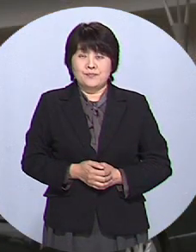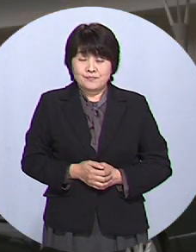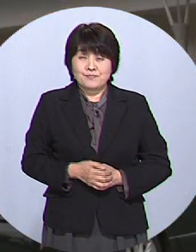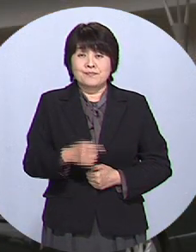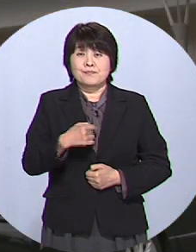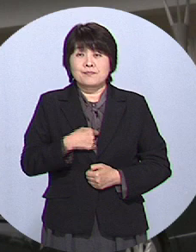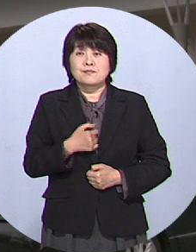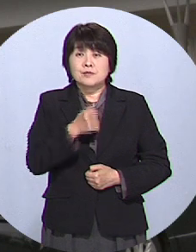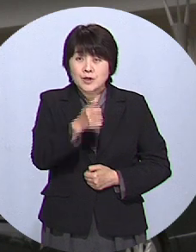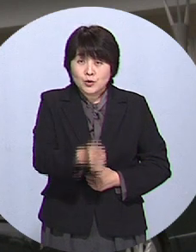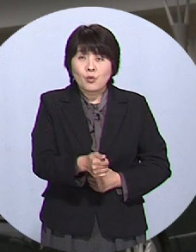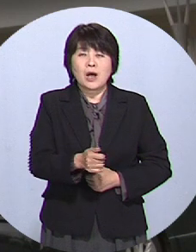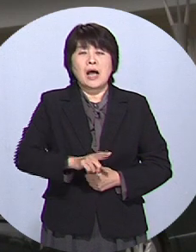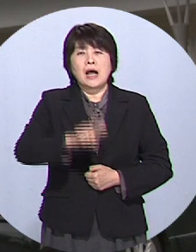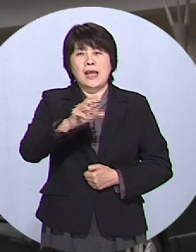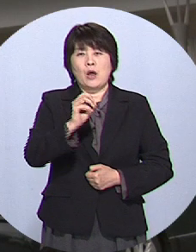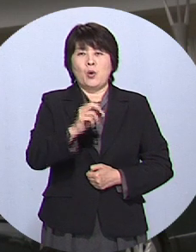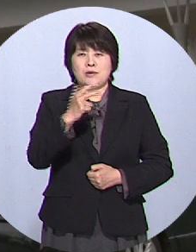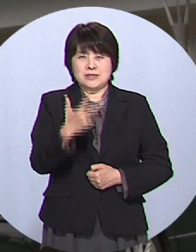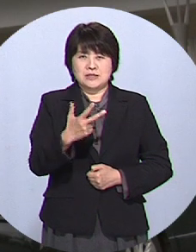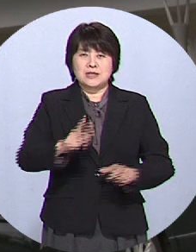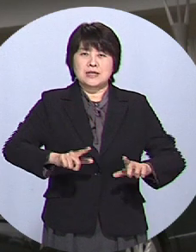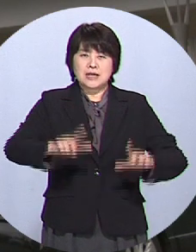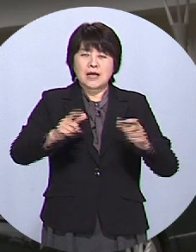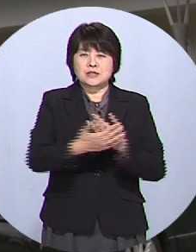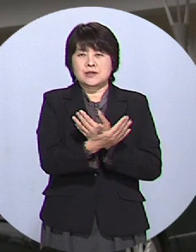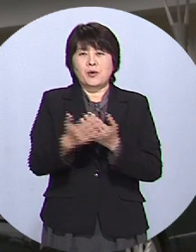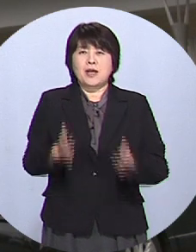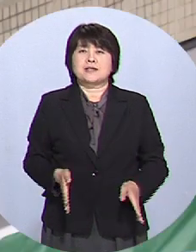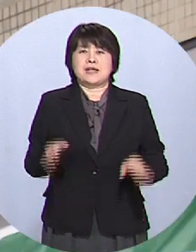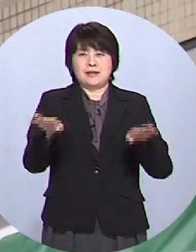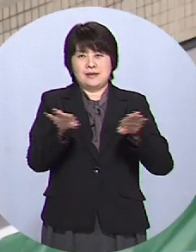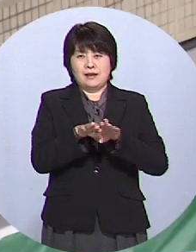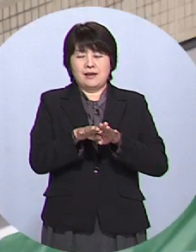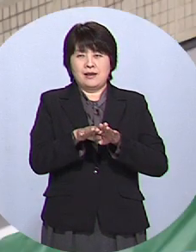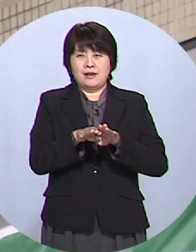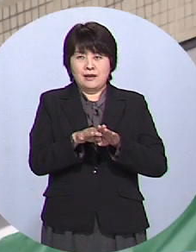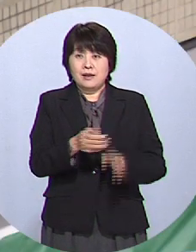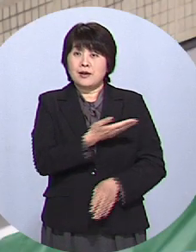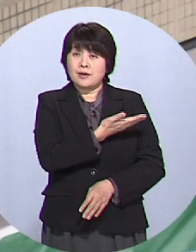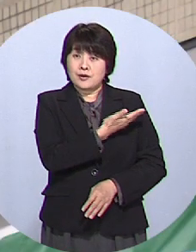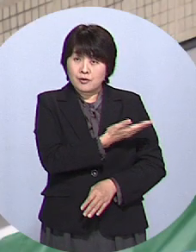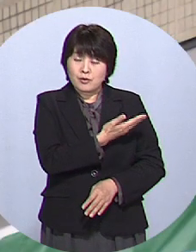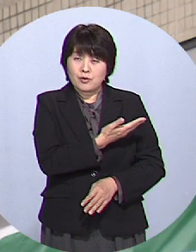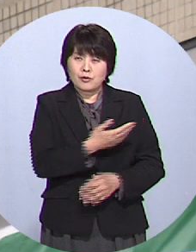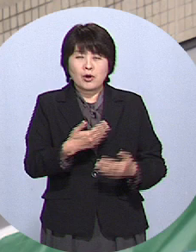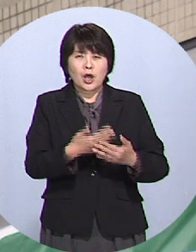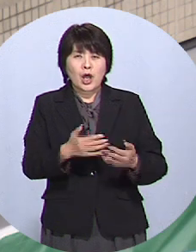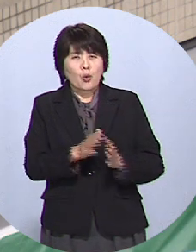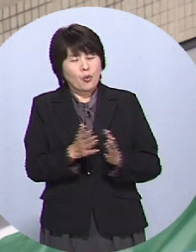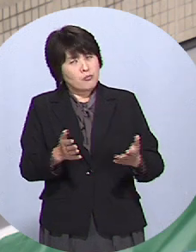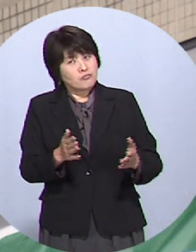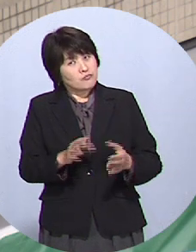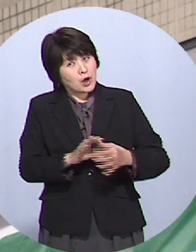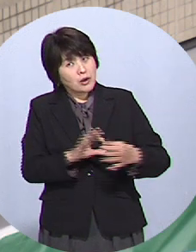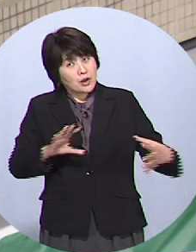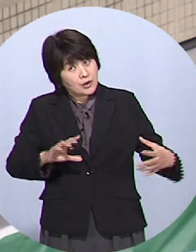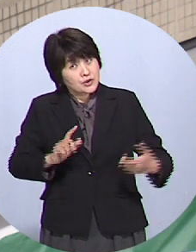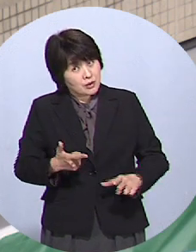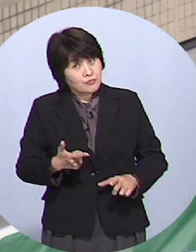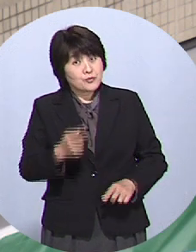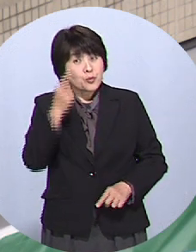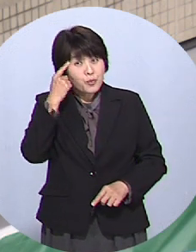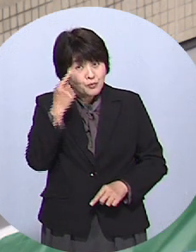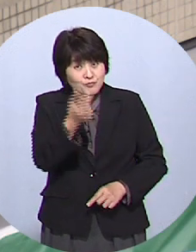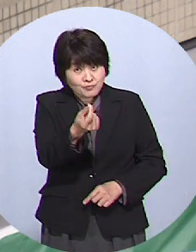私がやってきたのは上尾市にある東保健センター。こちらの施設、一見絵本とは関わりがなさそうに見え